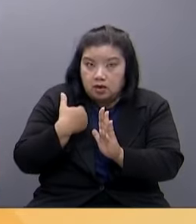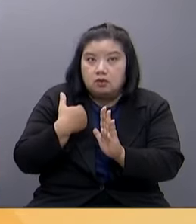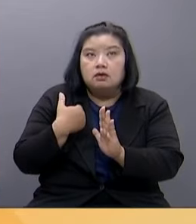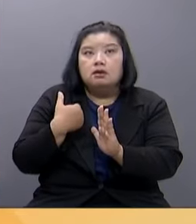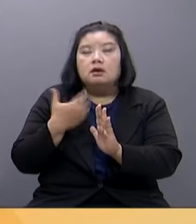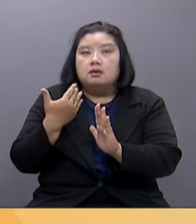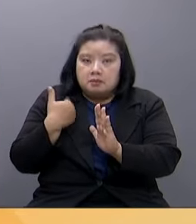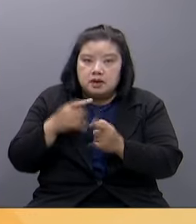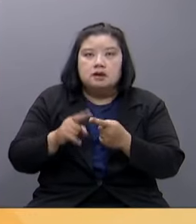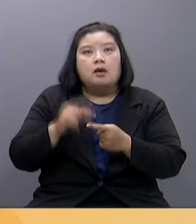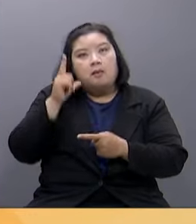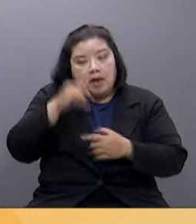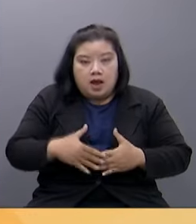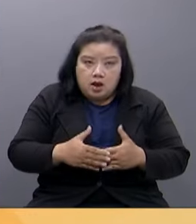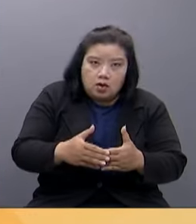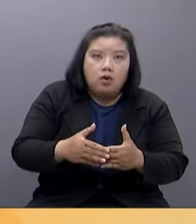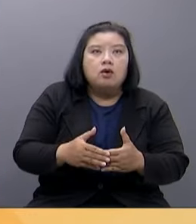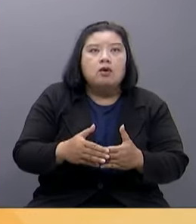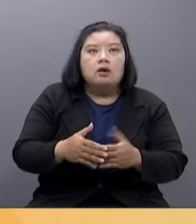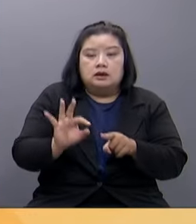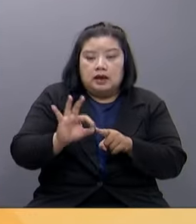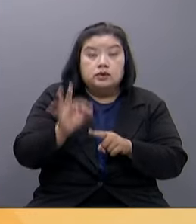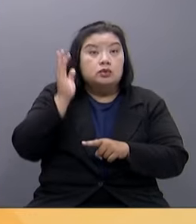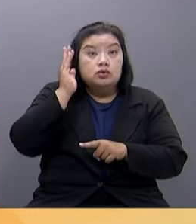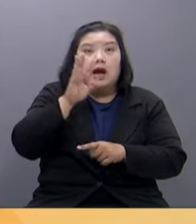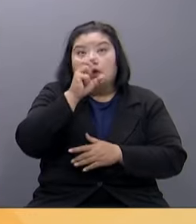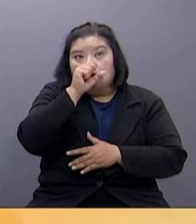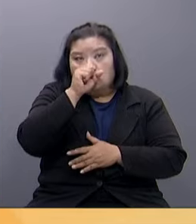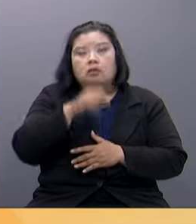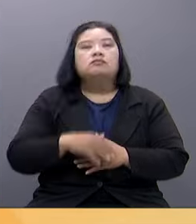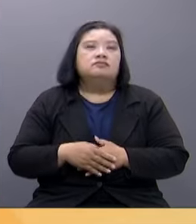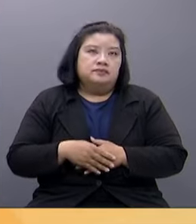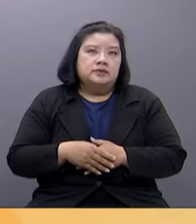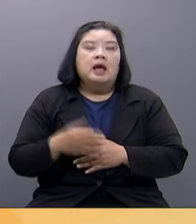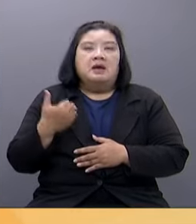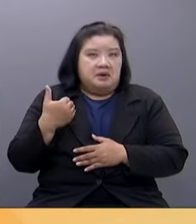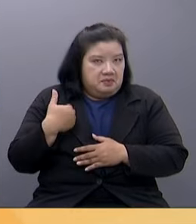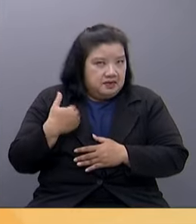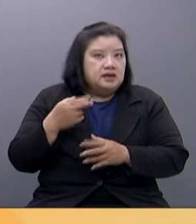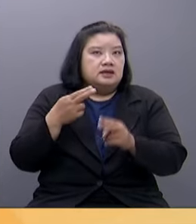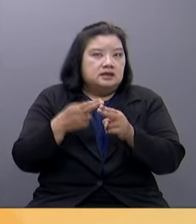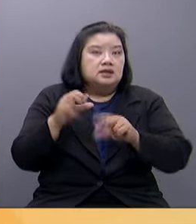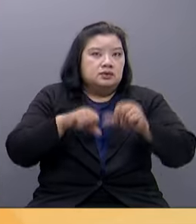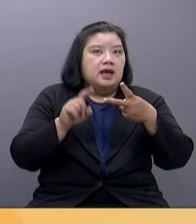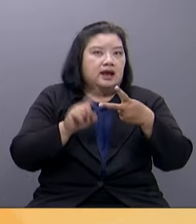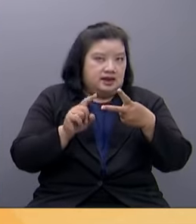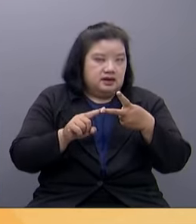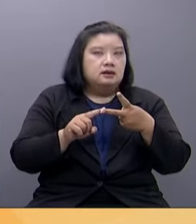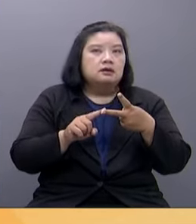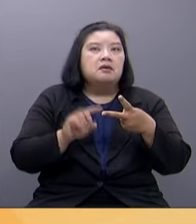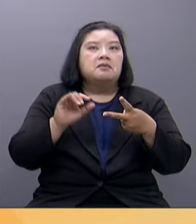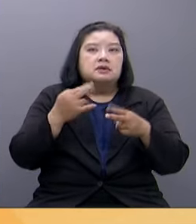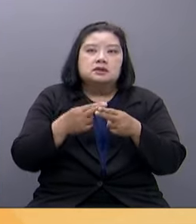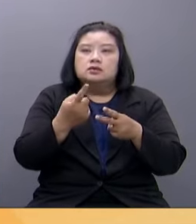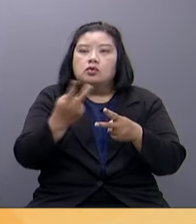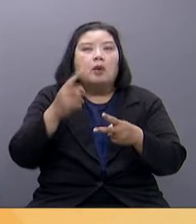วาในอาซูจิซึ่กพบวาสารตังตัวก็มีการที่จะดุดซมเข้าไปแลวกมการเพิ่มตัวคาเพิ่มข้นหั